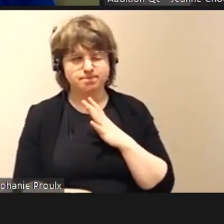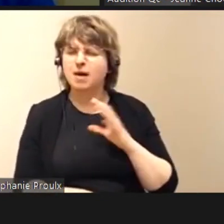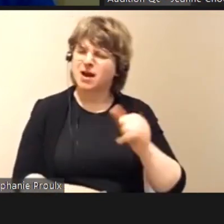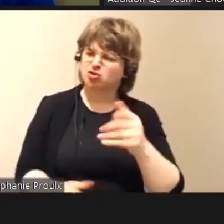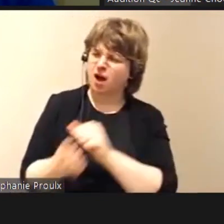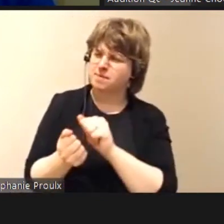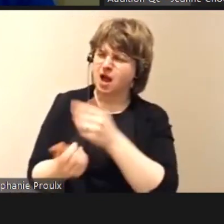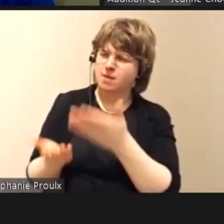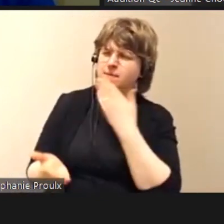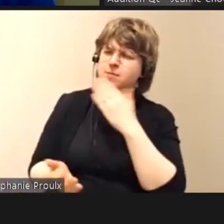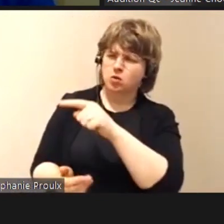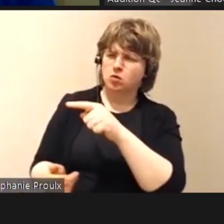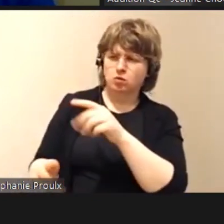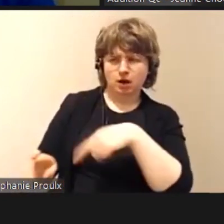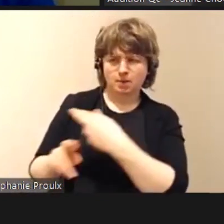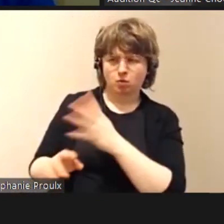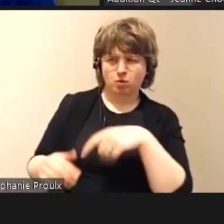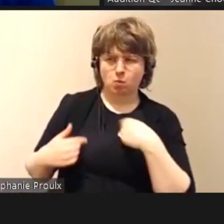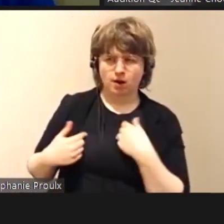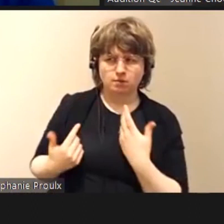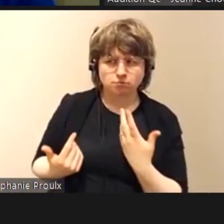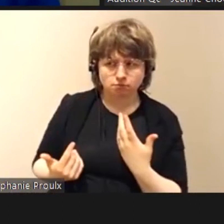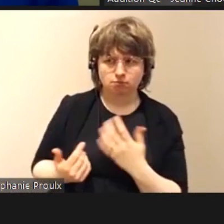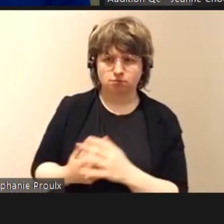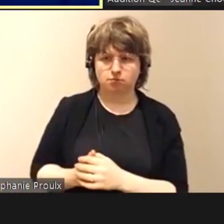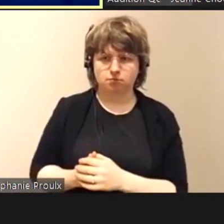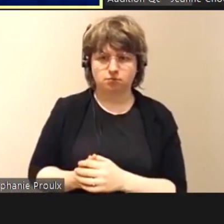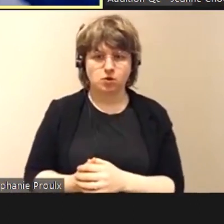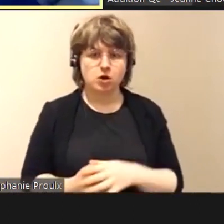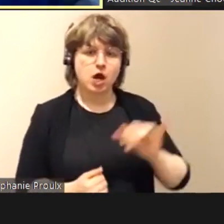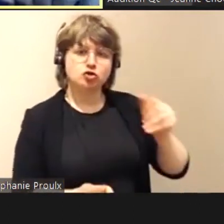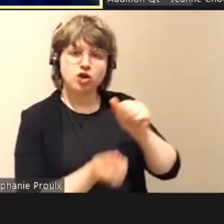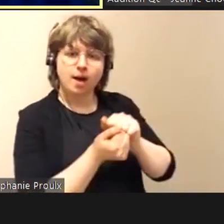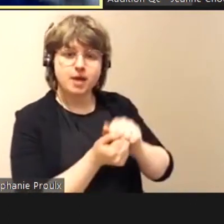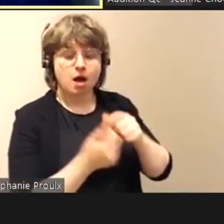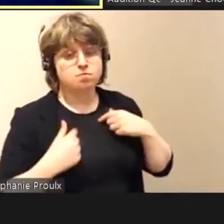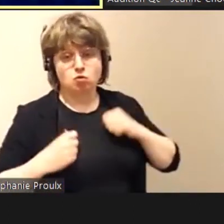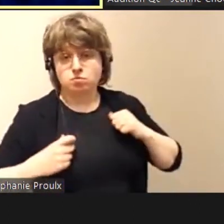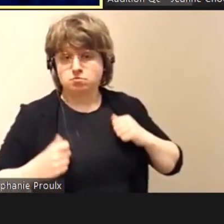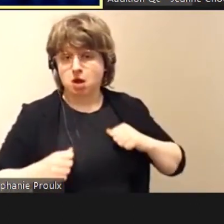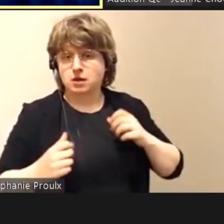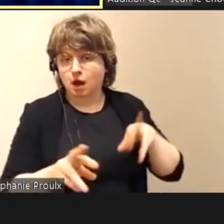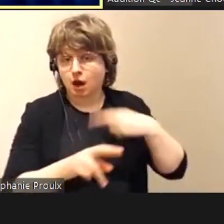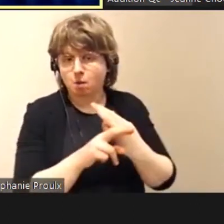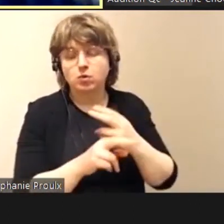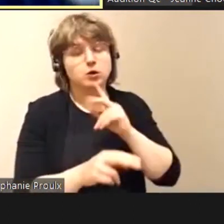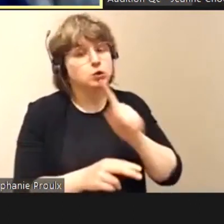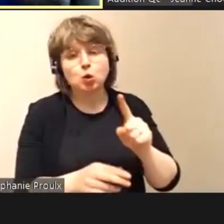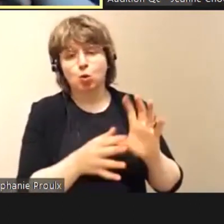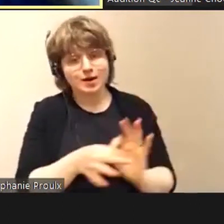pourrais répondre mieux que moi par rapport à ça. Ou... Je peux essayer, effectivement. C'est clair qu'il y a un